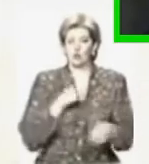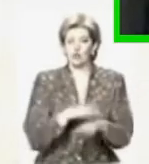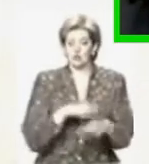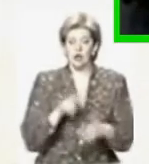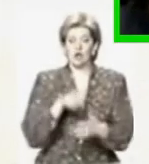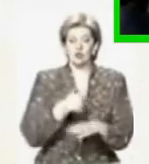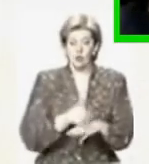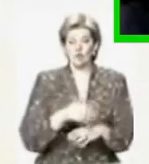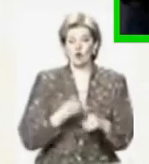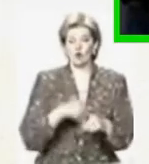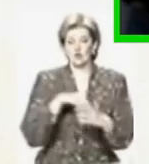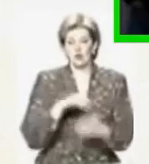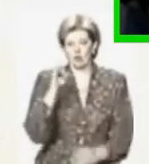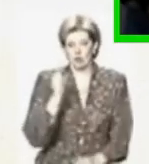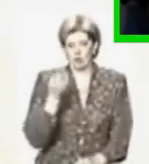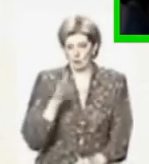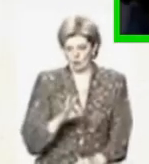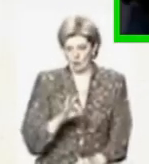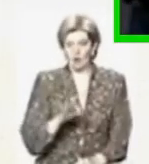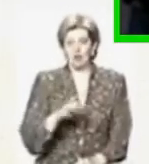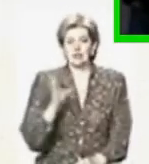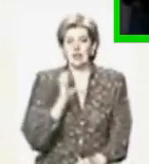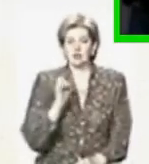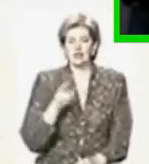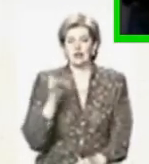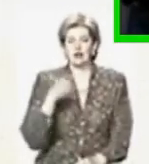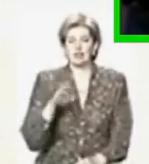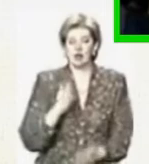последние 15 лет, наша